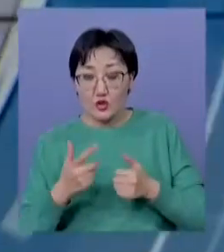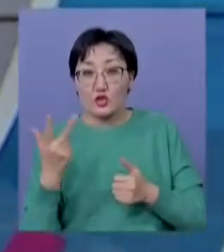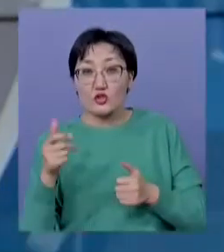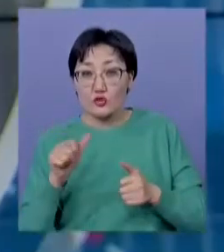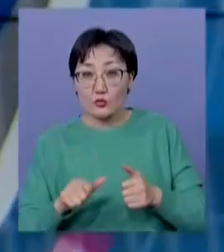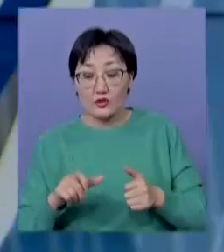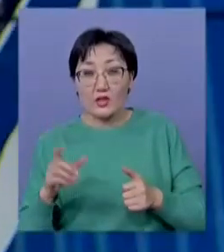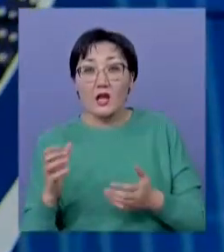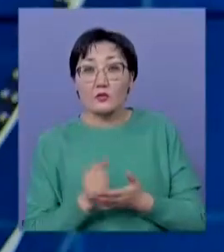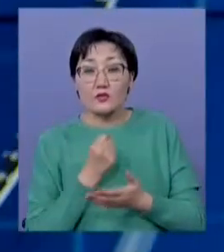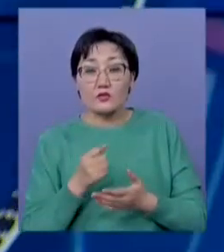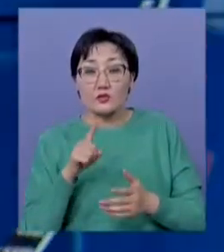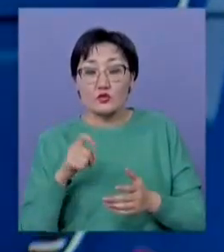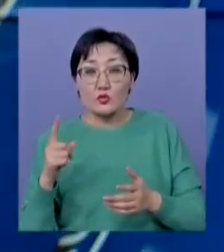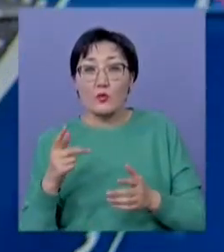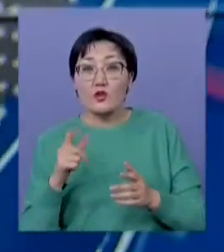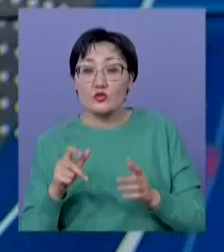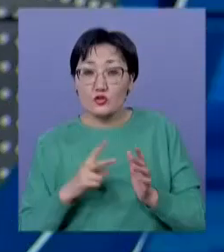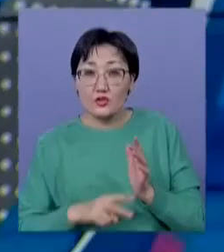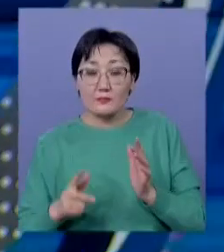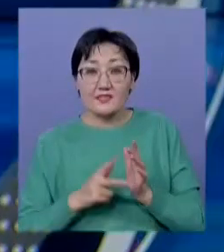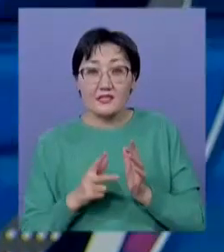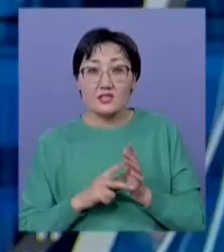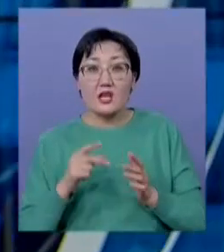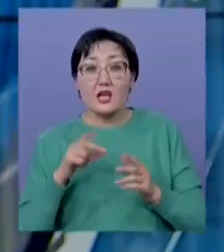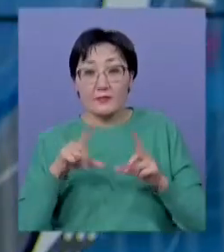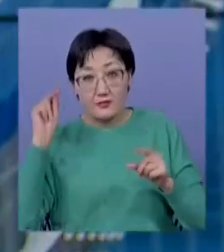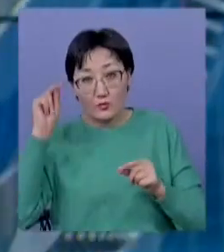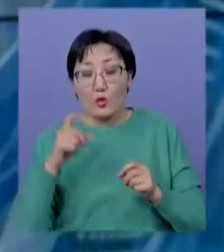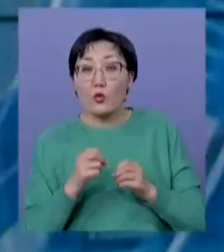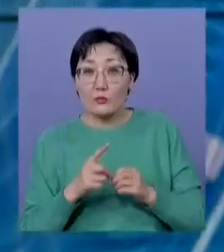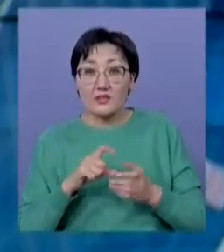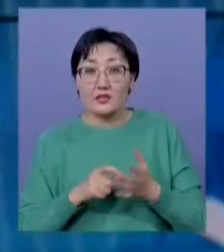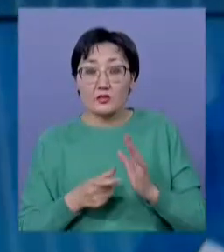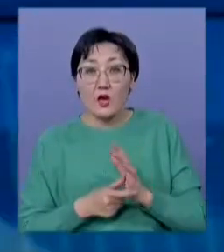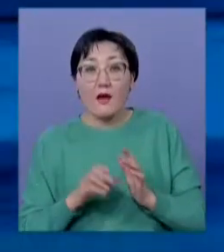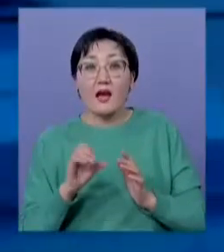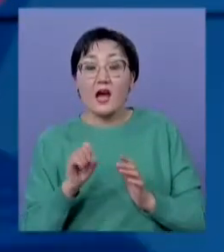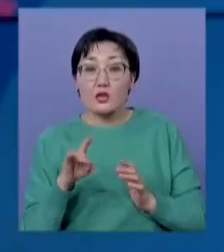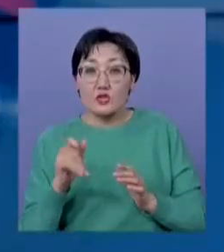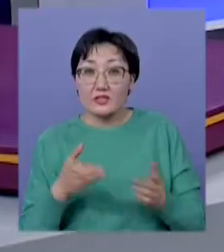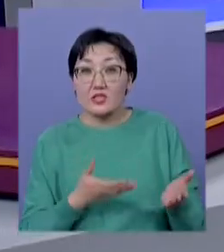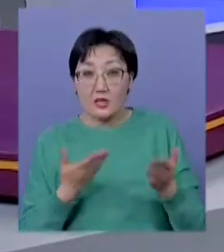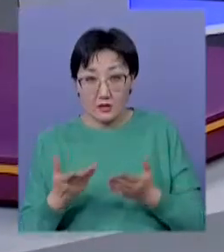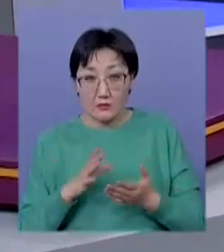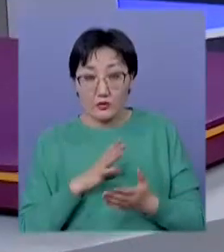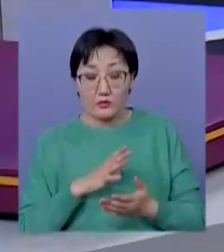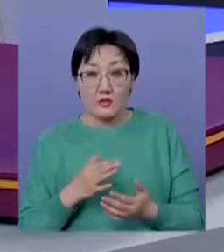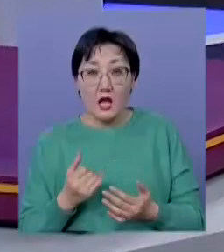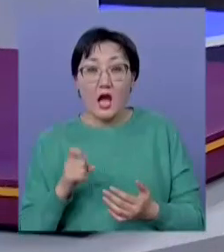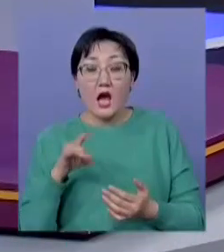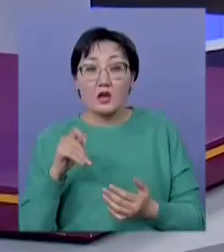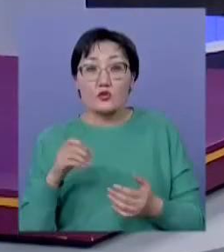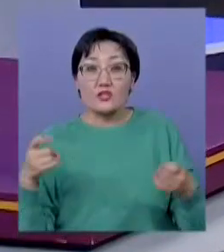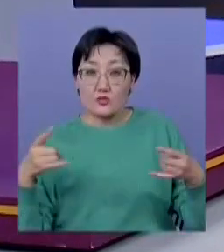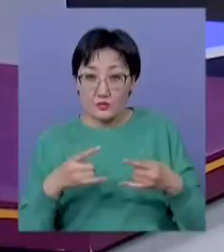орын иегері нөмірі 178-ші лицейдің 11-ші сынып оқушысы Фазылова Аружанды шақырған болатынбыз. Аружан,